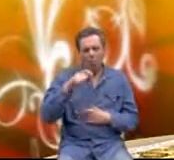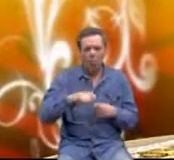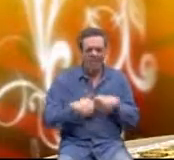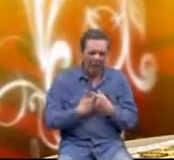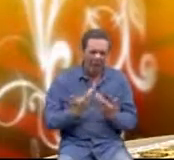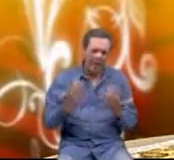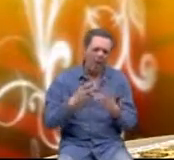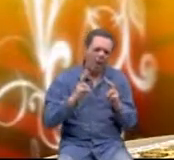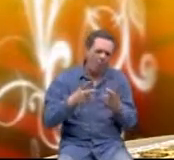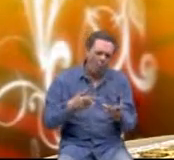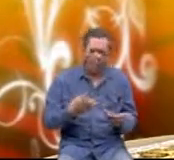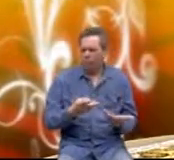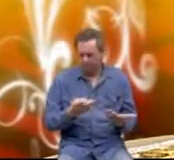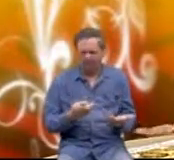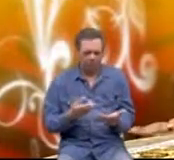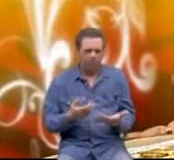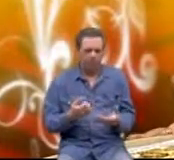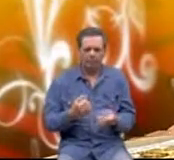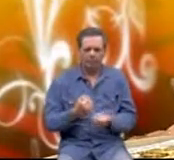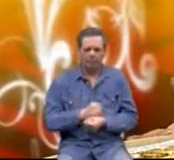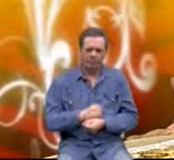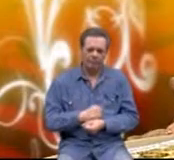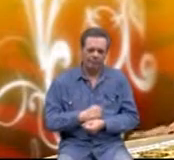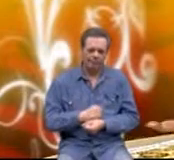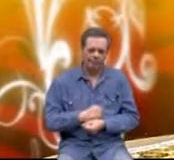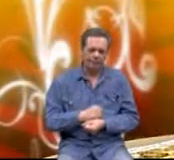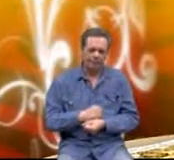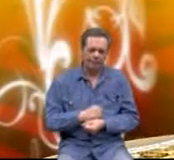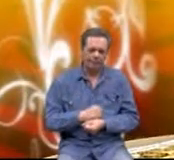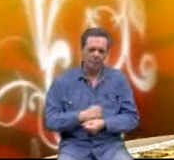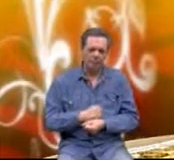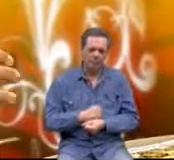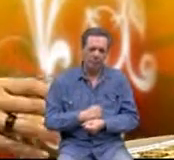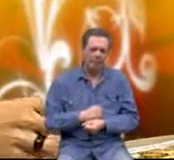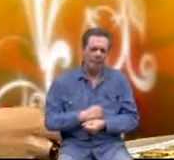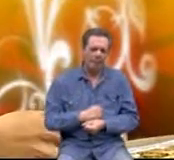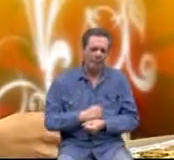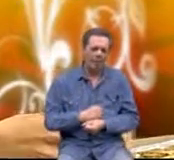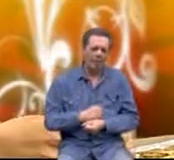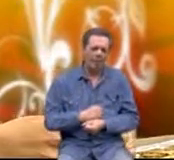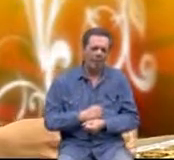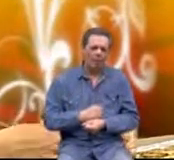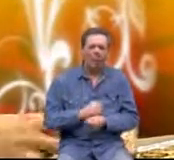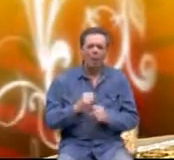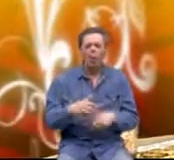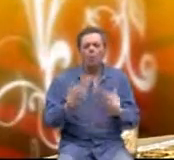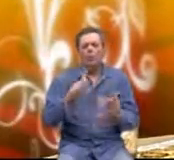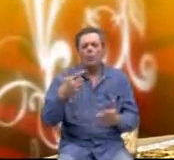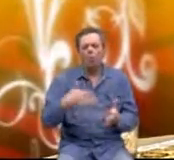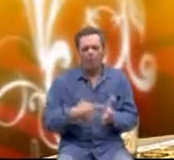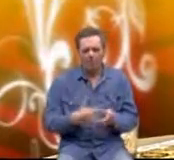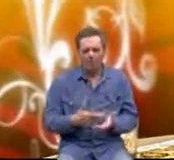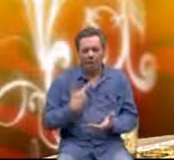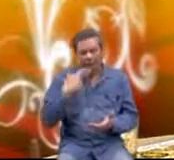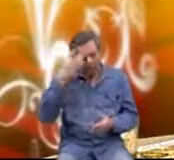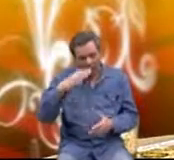koje mogu profitirati. Ružna je riječ profitirati. Ali neke druge potrebe koje su... Tako je. Ali ipak